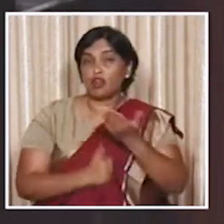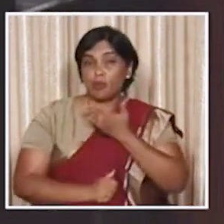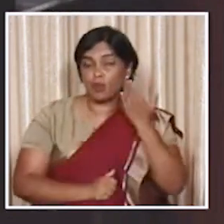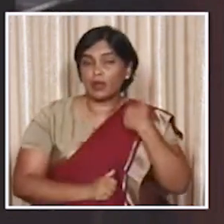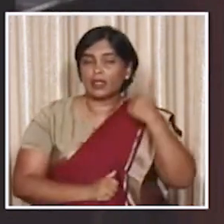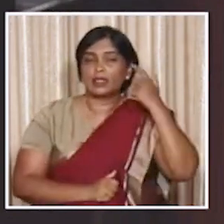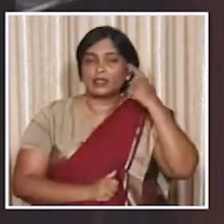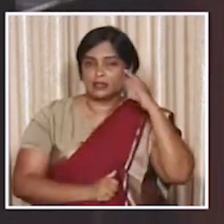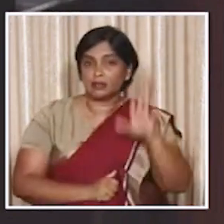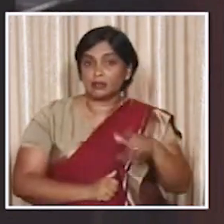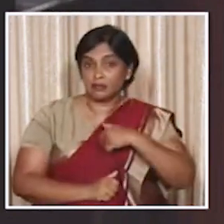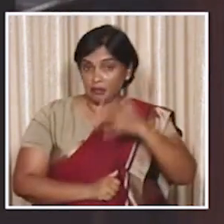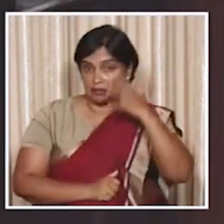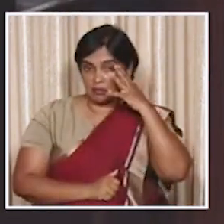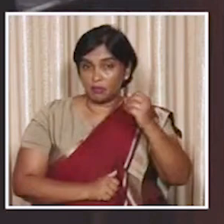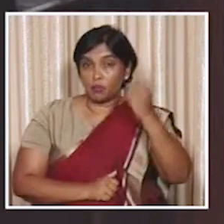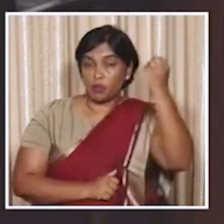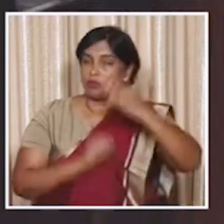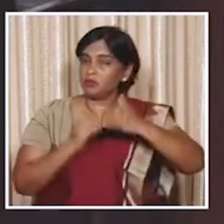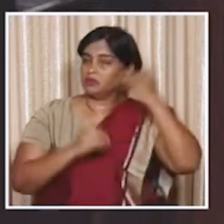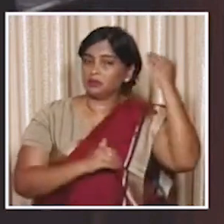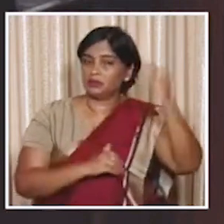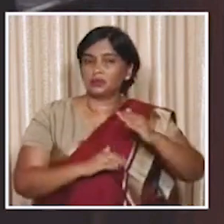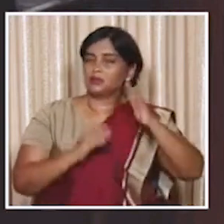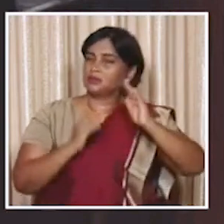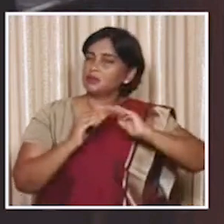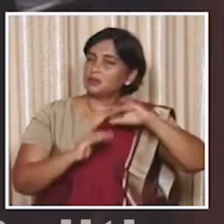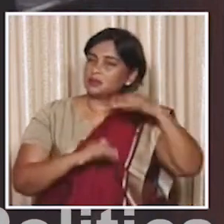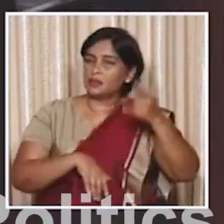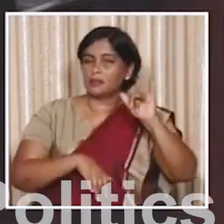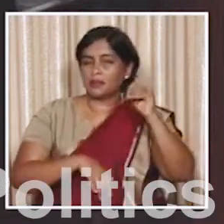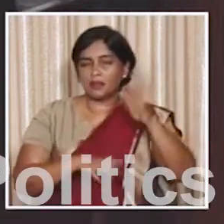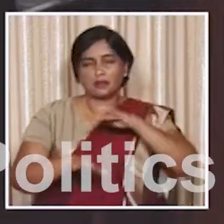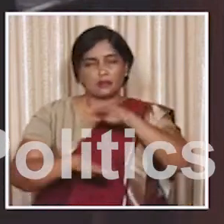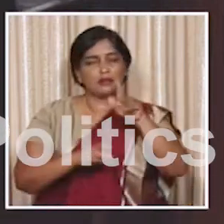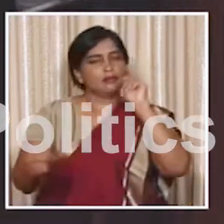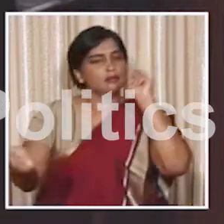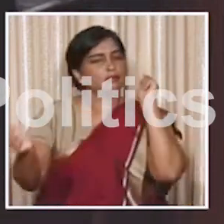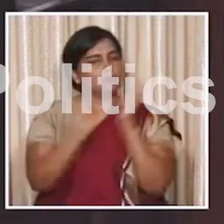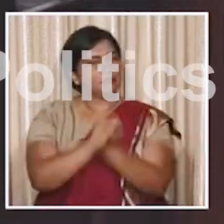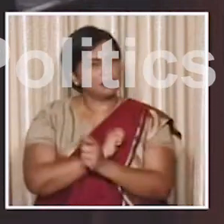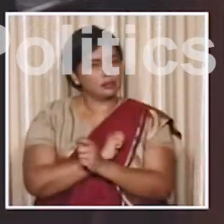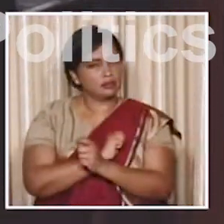hitanawa. Mataka tiyaganna dineka. Yam vidiyakin samaja viplaviyak wela ho